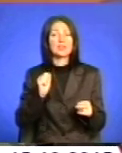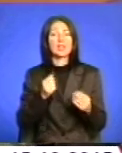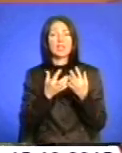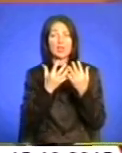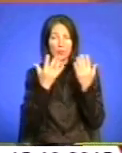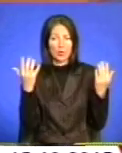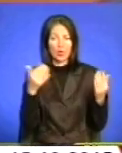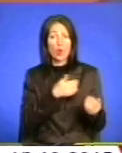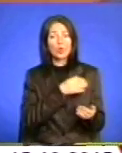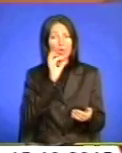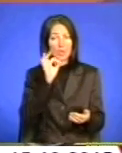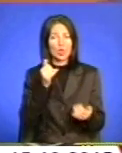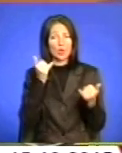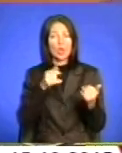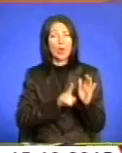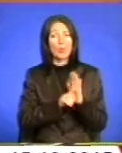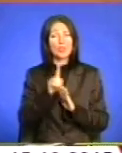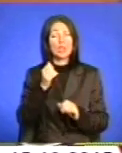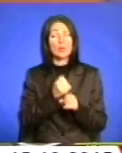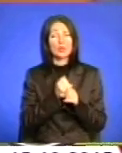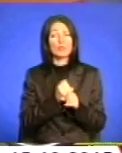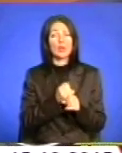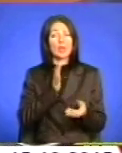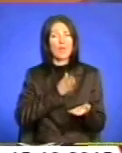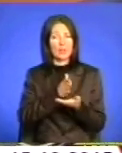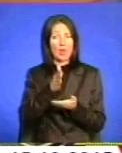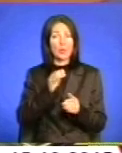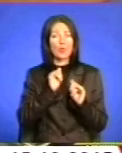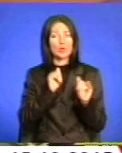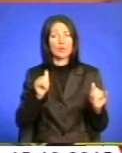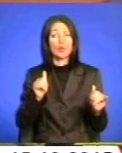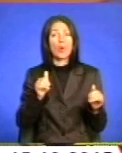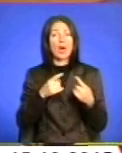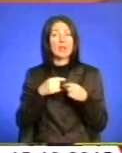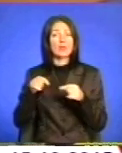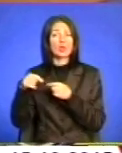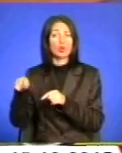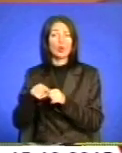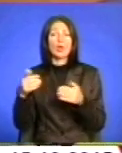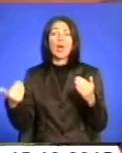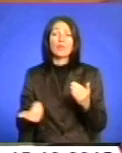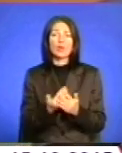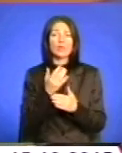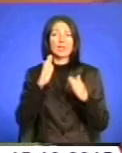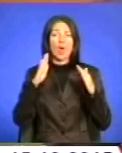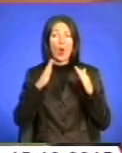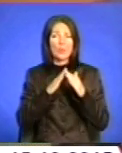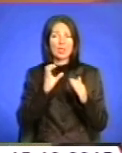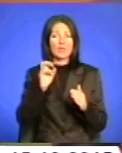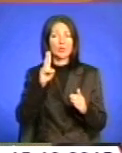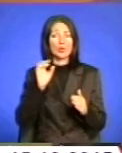що сьогодні ми почали працювати в напрямку розвитку інфраструктури, відновлення об'єктів